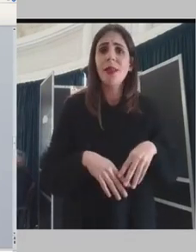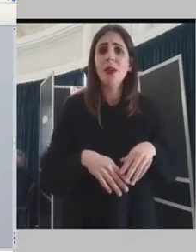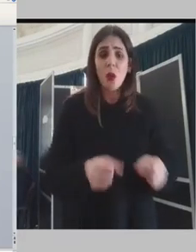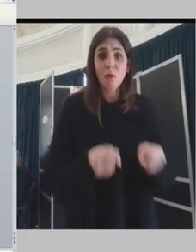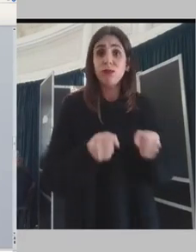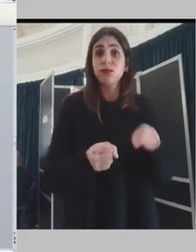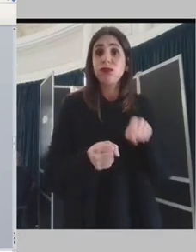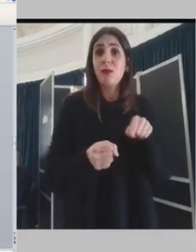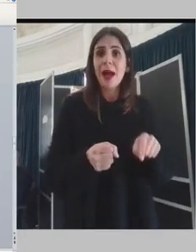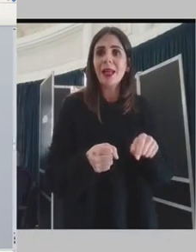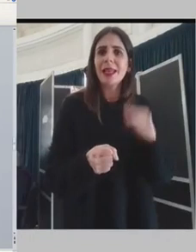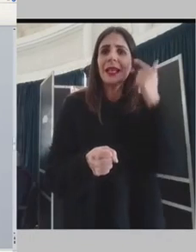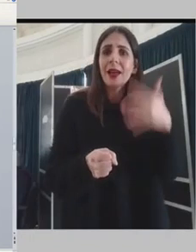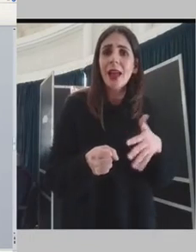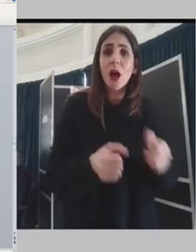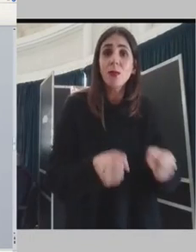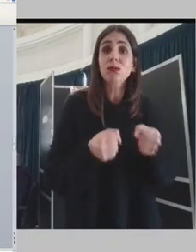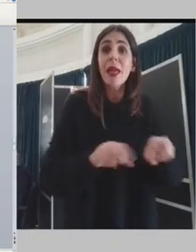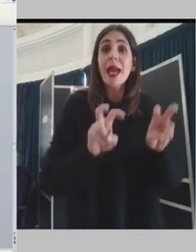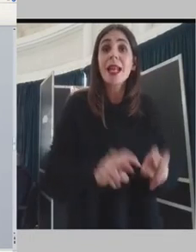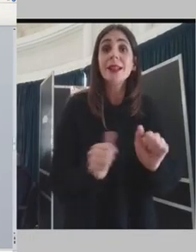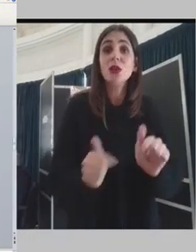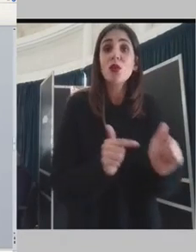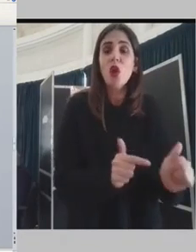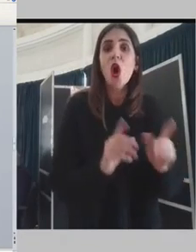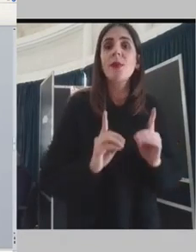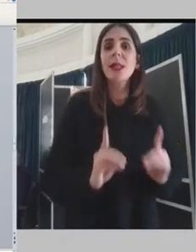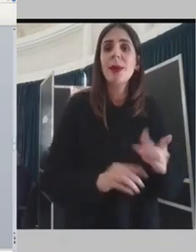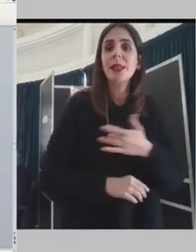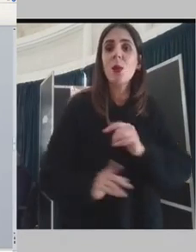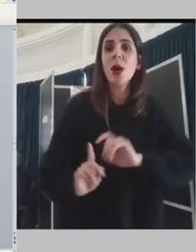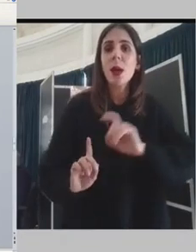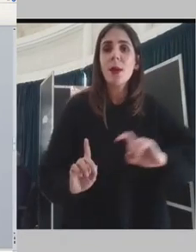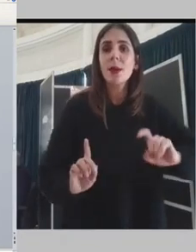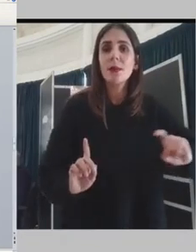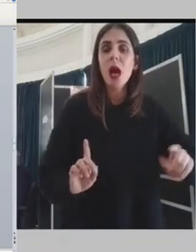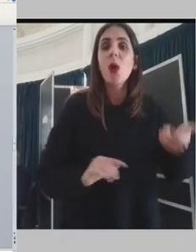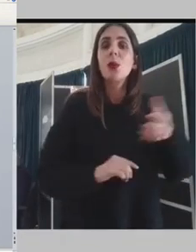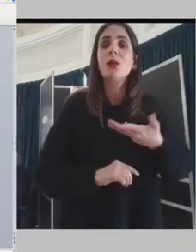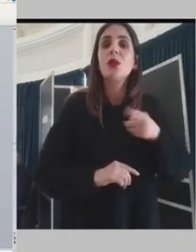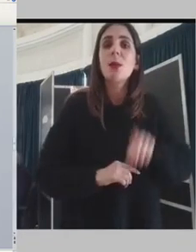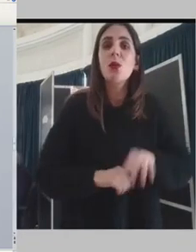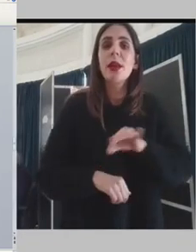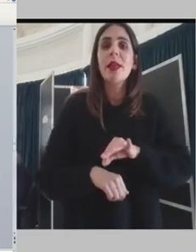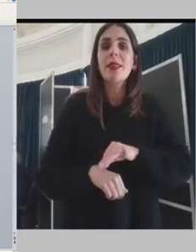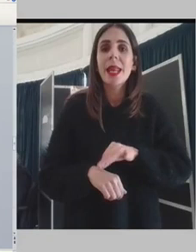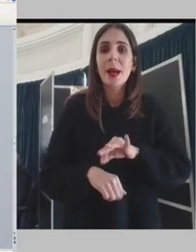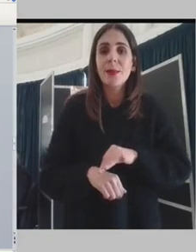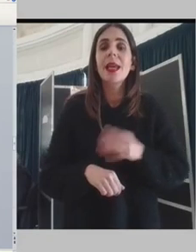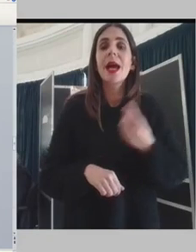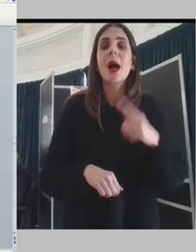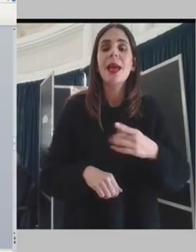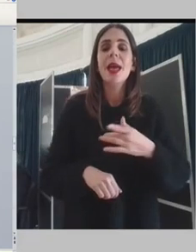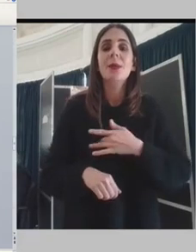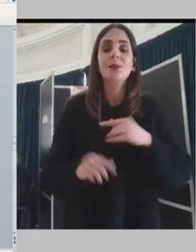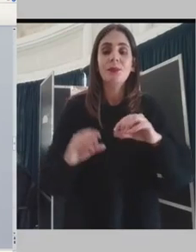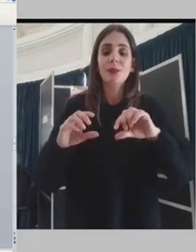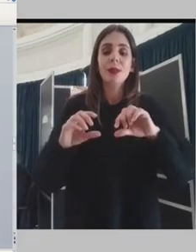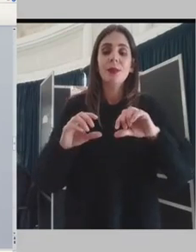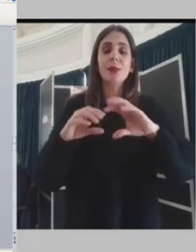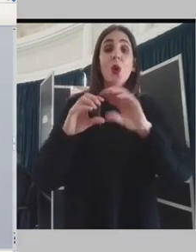shock elettrico, che è la terapia dell'arresto cardiaco da fibrillazione ventricolare,